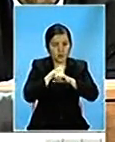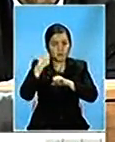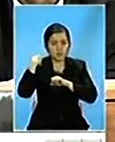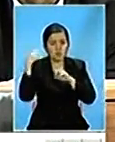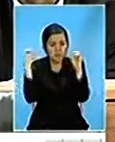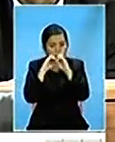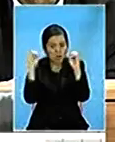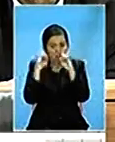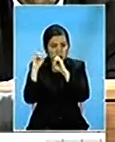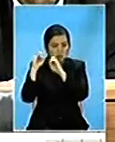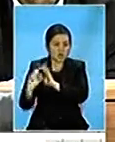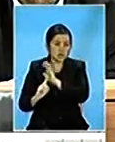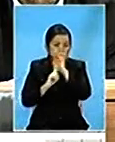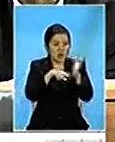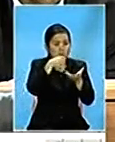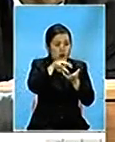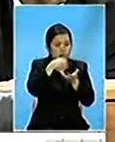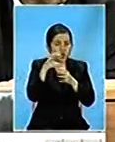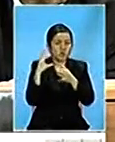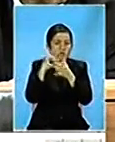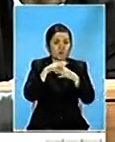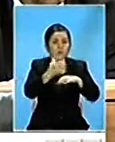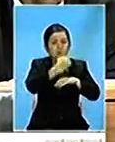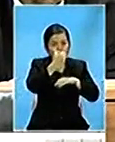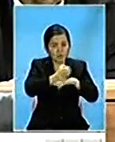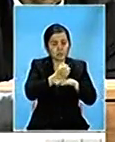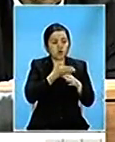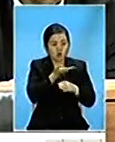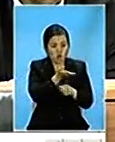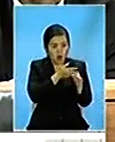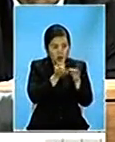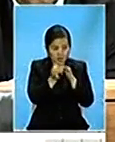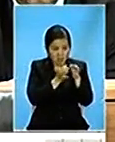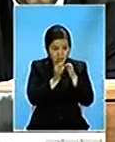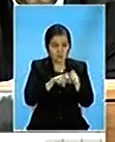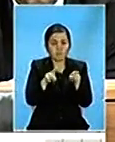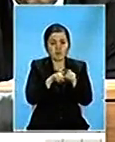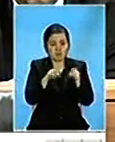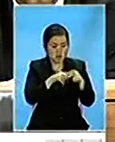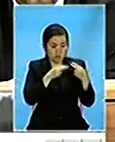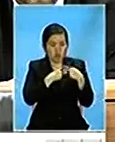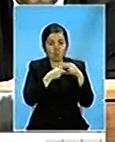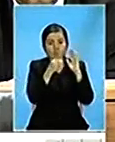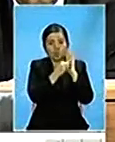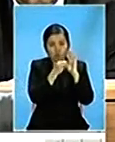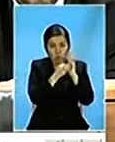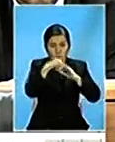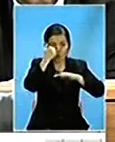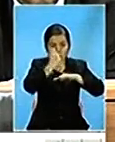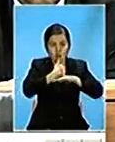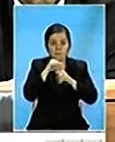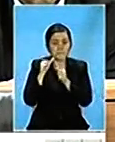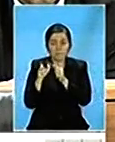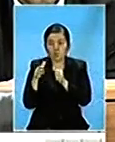ม่เคยหยิบยกเรื่องนี้มาเป็นเรื่องประเด็นทางการเมืองนะครับเพราะฉะนั้นก็ต้องชี้แจงครับกรณีของผู้ว่าสุขุมพันธ์ก็เหมือนกันบังเอิญท่านไม่อยู่